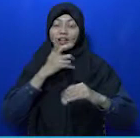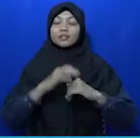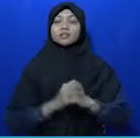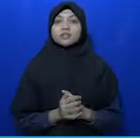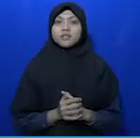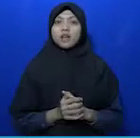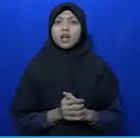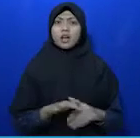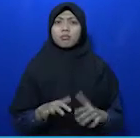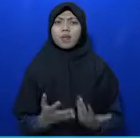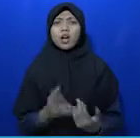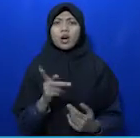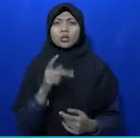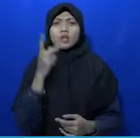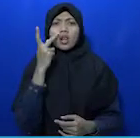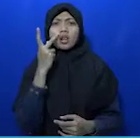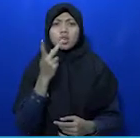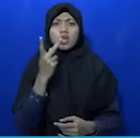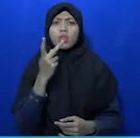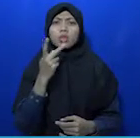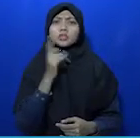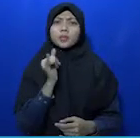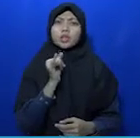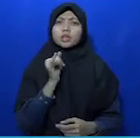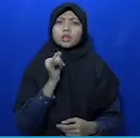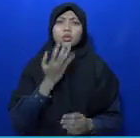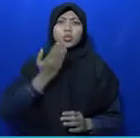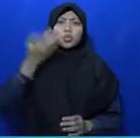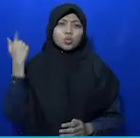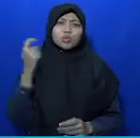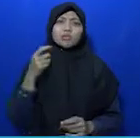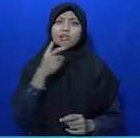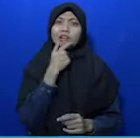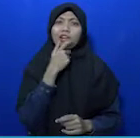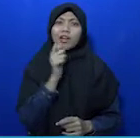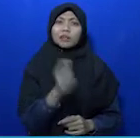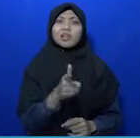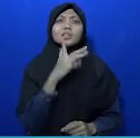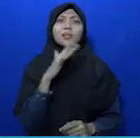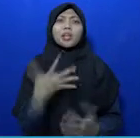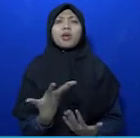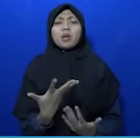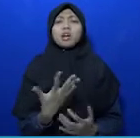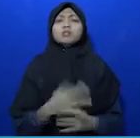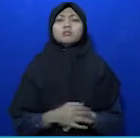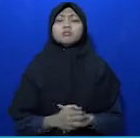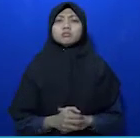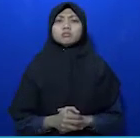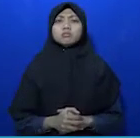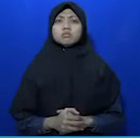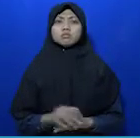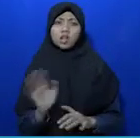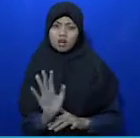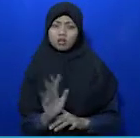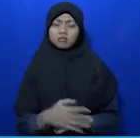teman-teman, apa iya teman-teman menghitung berapa sih dulu nenek saya beli, cara hitungnya gimana sih? Jelaskan